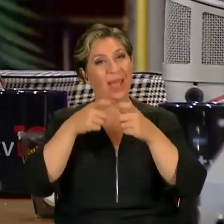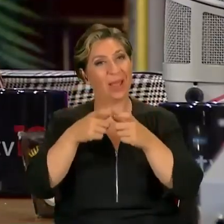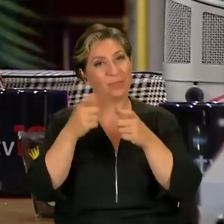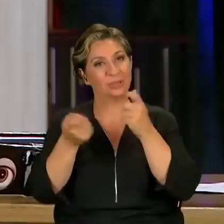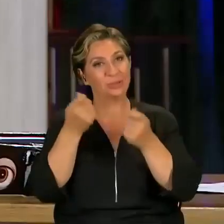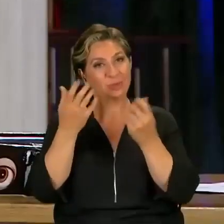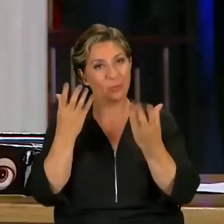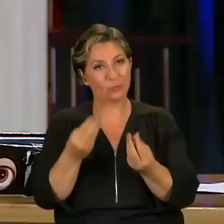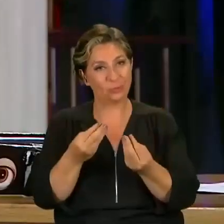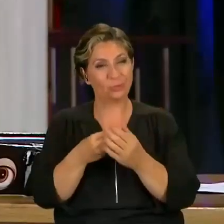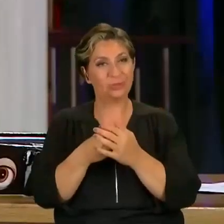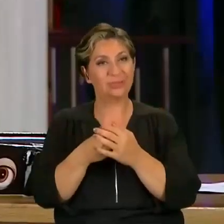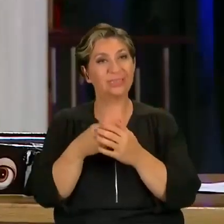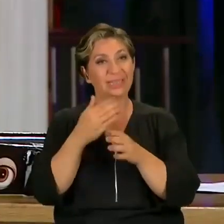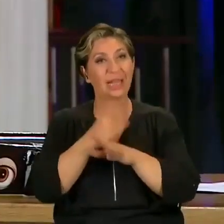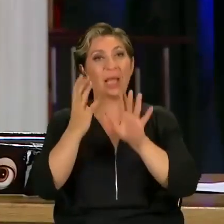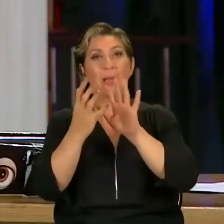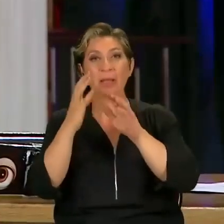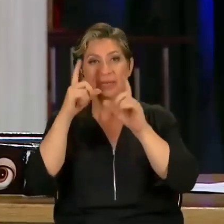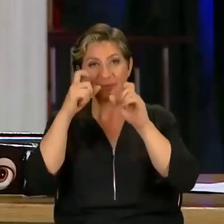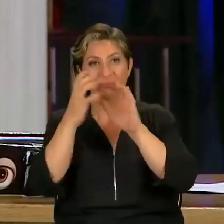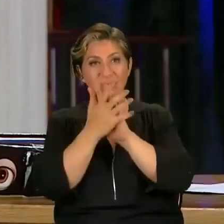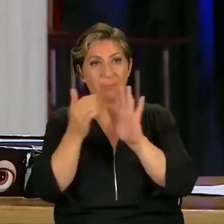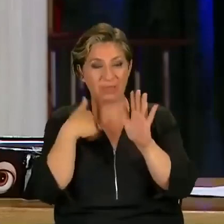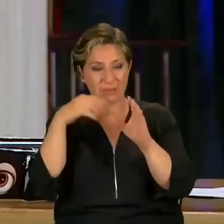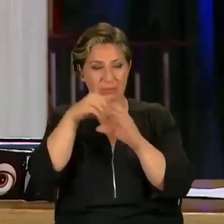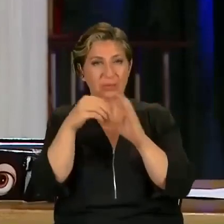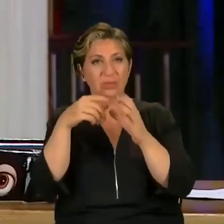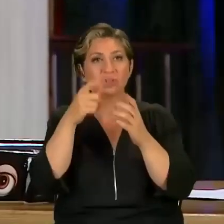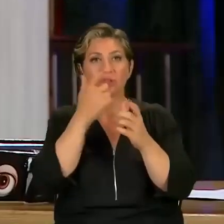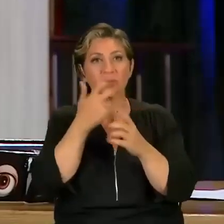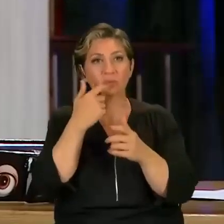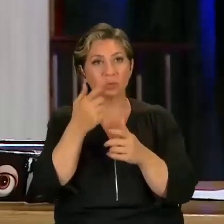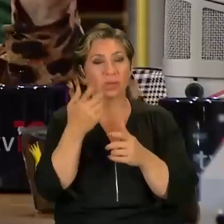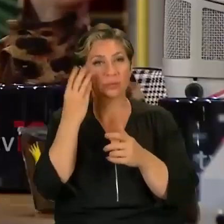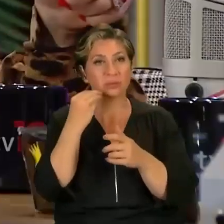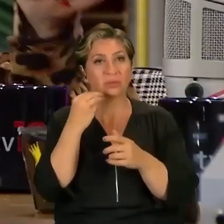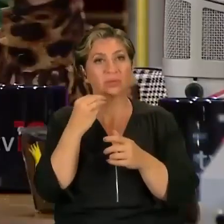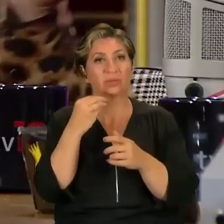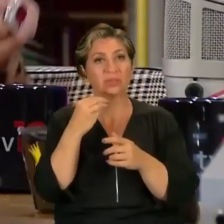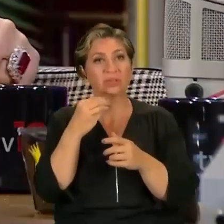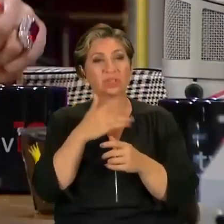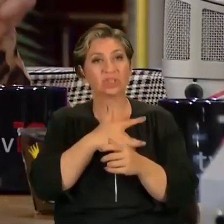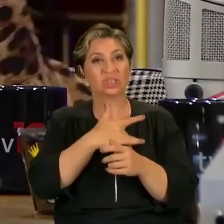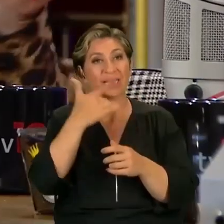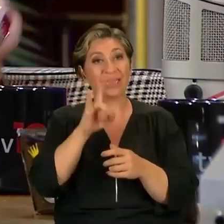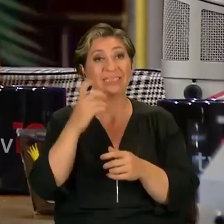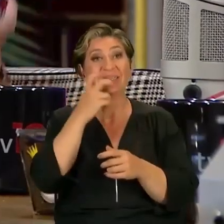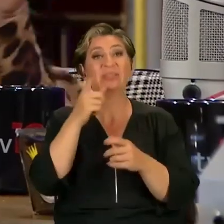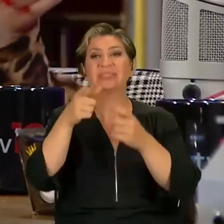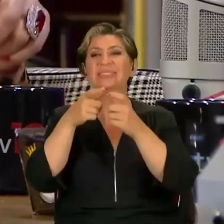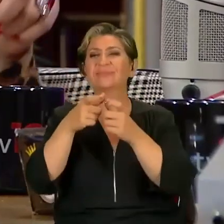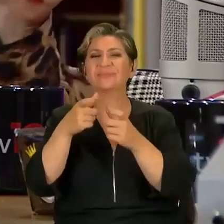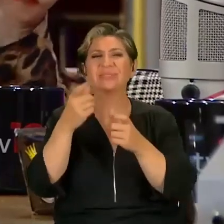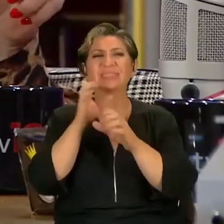albüm çalışması olmuş. Evet. Çok güzel. Kapağı mapağı. Ben şimdi şu anda kapağını görüyorum. Yalnız tabii siz şarkı söyleyeceksiniz ki anlayacağım. Canlı sesimi buradan daha çok seviyorum.